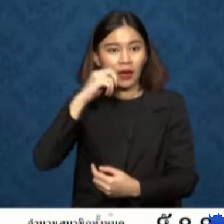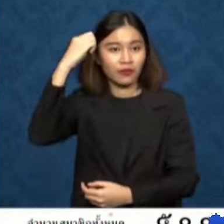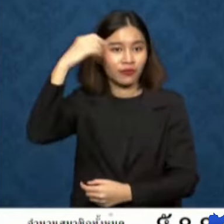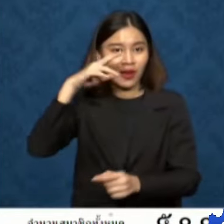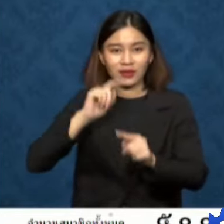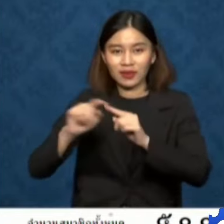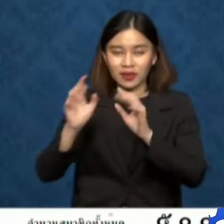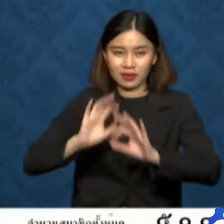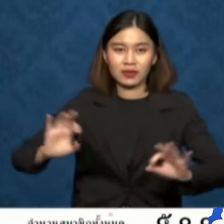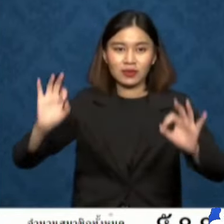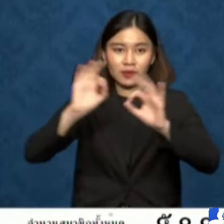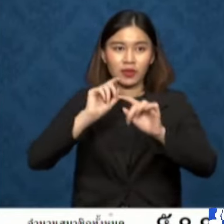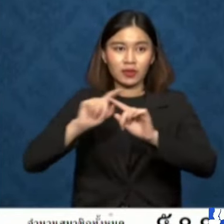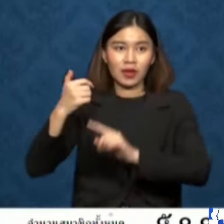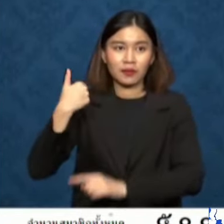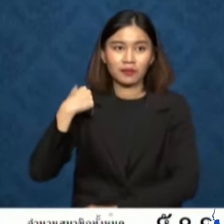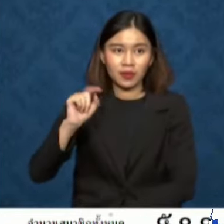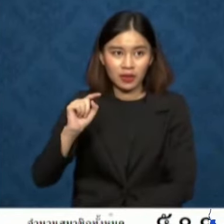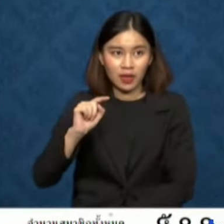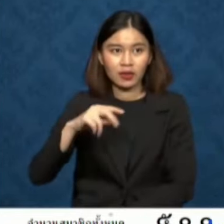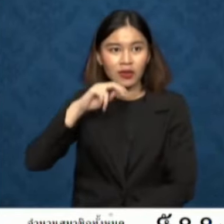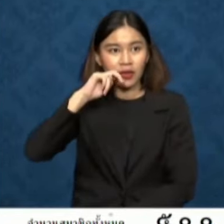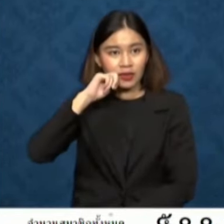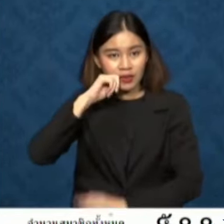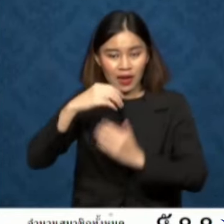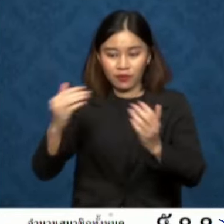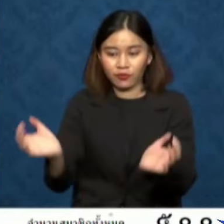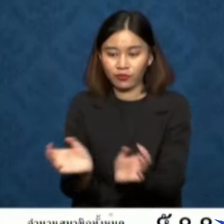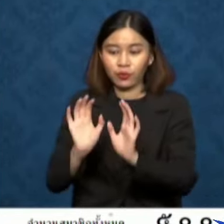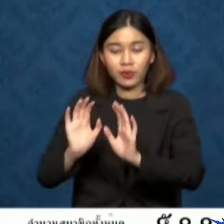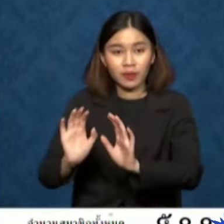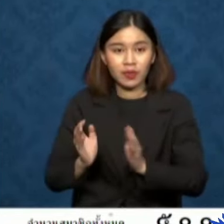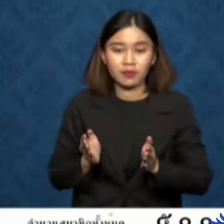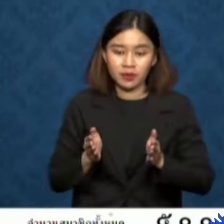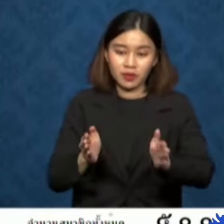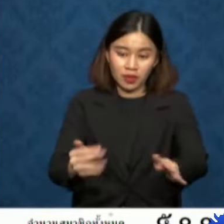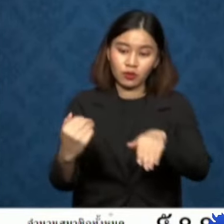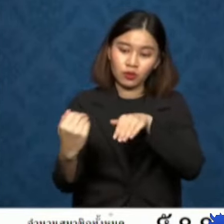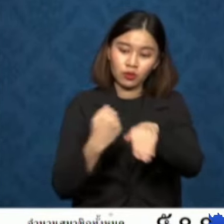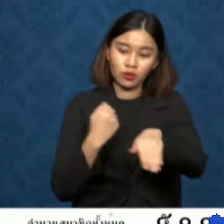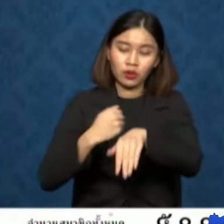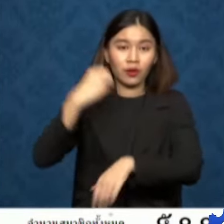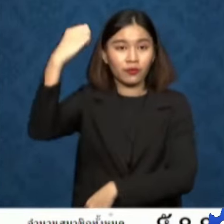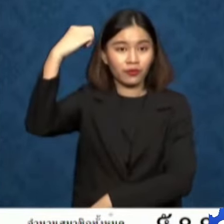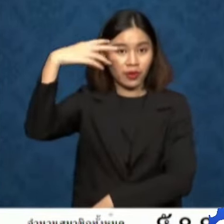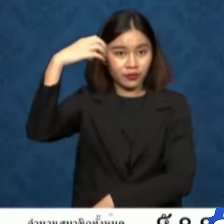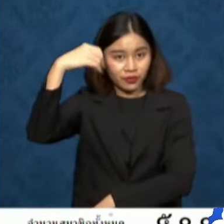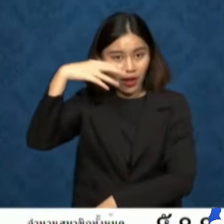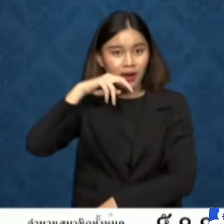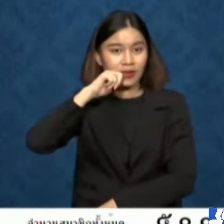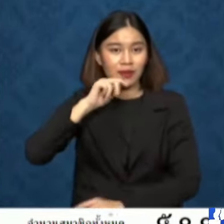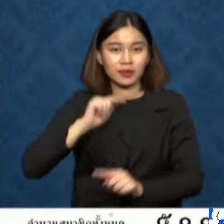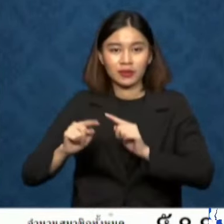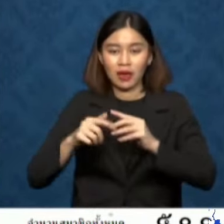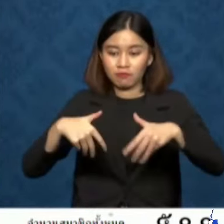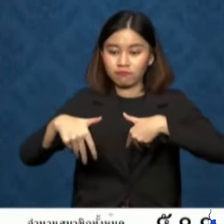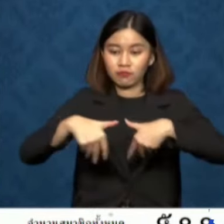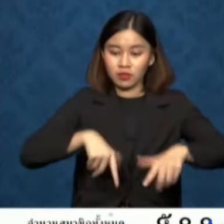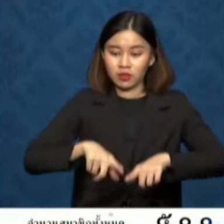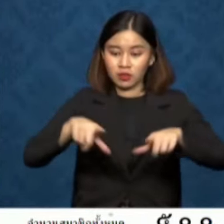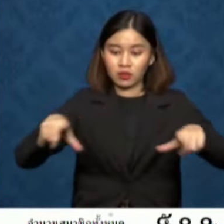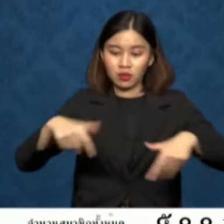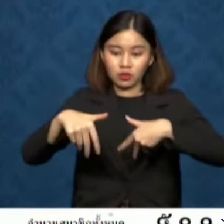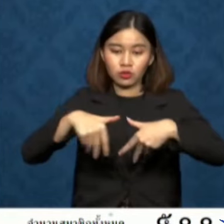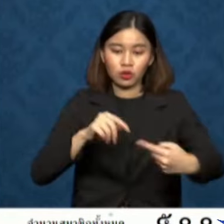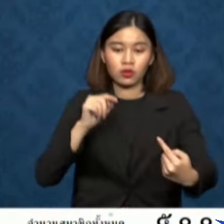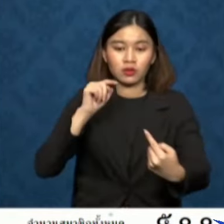จำเป็นต่างๆไม่ว่าจะเป็นหล่งเบแหล่งกับกักเก็บน้ำถนนหนทางไฟฟ้าประปาเพื่อให้พื้นที่ที่เขาเป็นชุมชนได้เข้าถึง